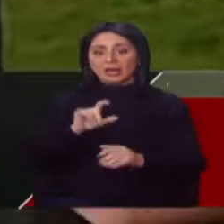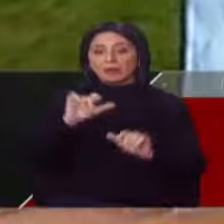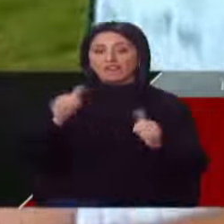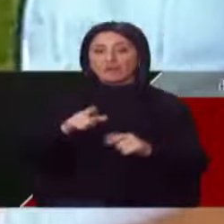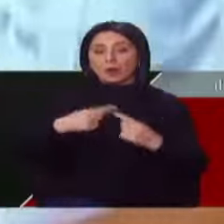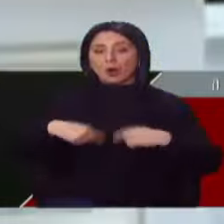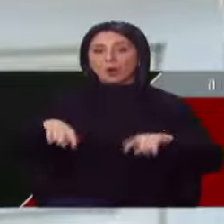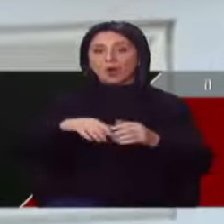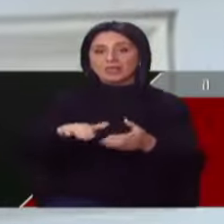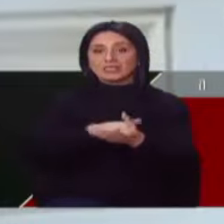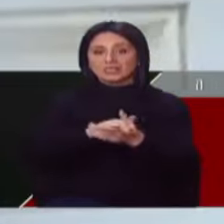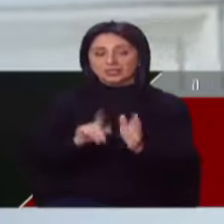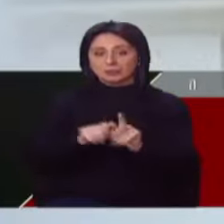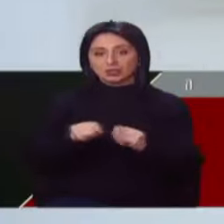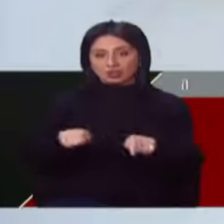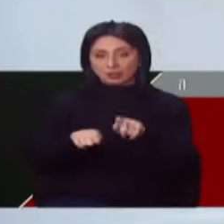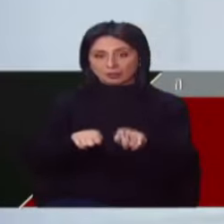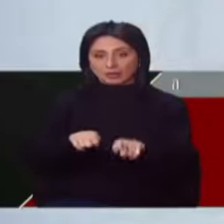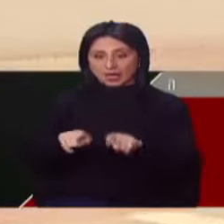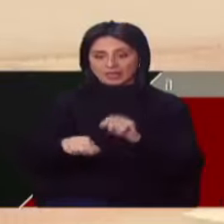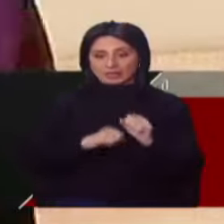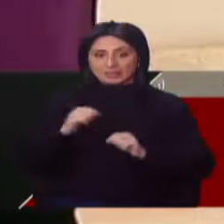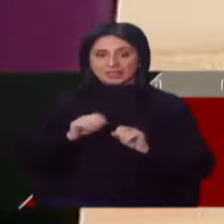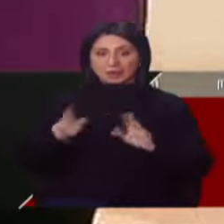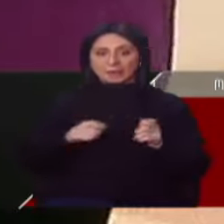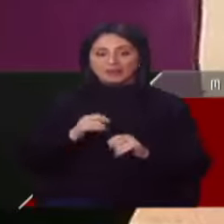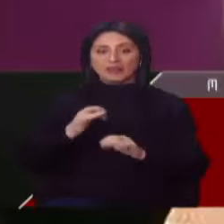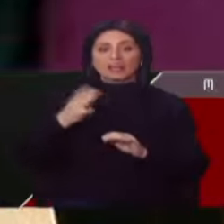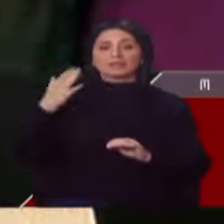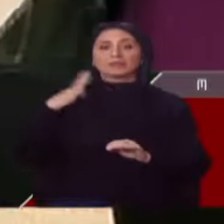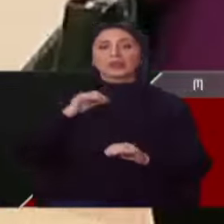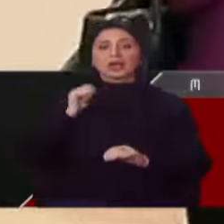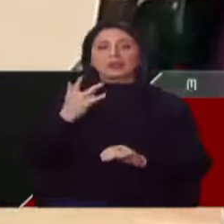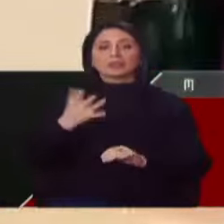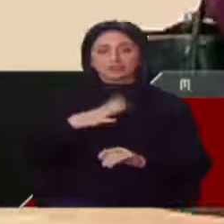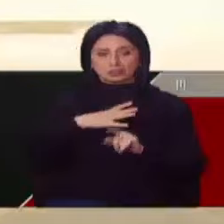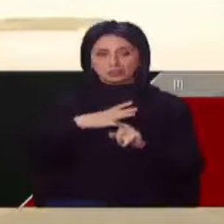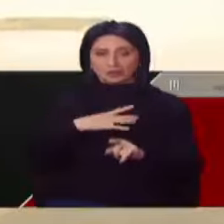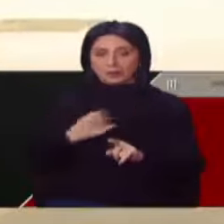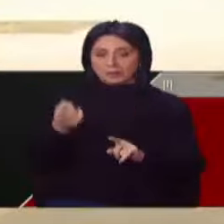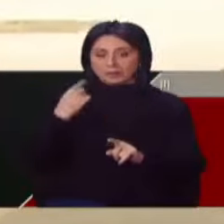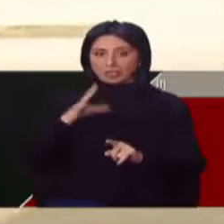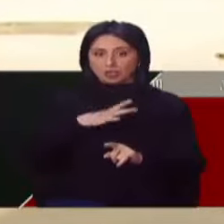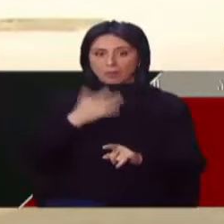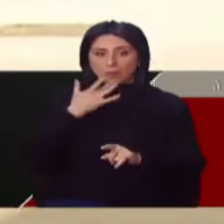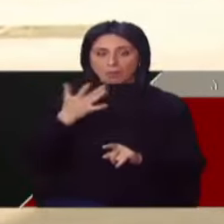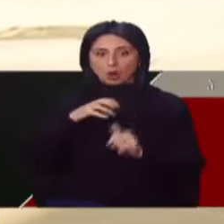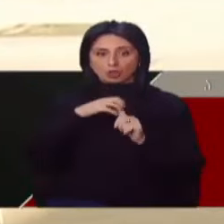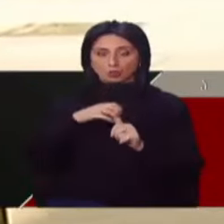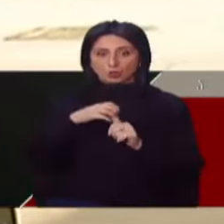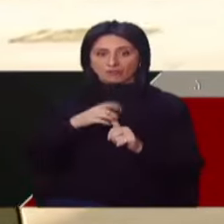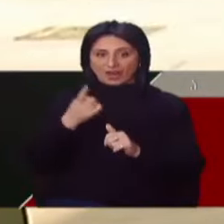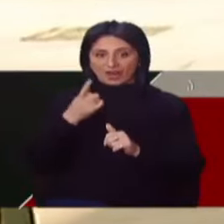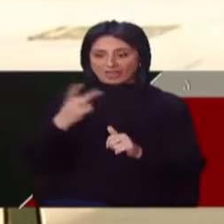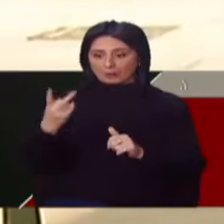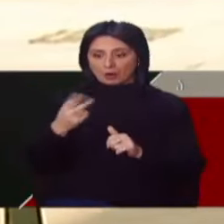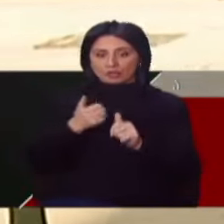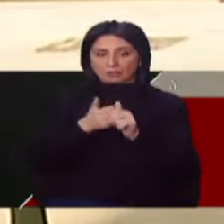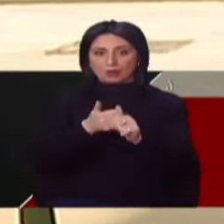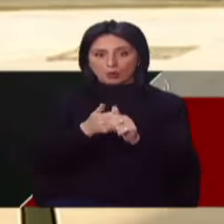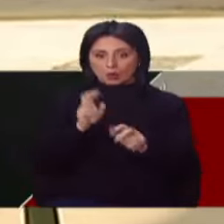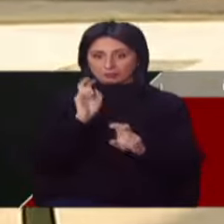ფორმით კოალიციური ერთობის შექმნა. ასეთი მცდელობა პრეზიდენტს წარსულშიც რამდენჯერმე ჰქონდა, თუმცა მაშინ, როცა პოლიტიკური ლიდერები ერთი მეორის